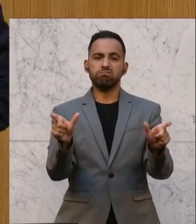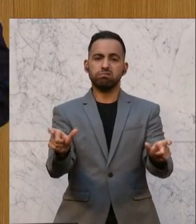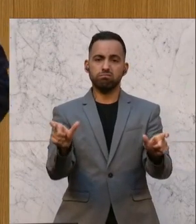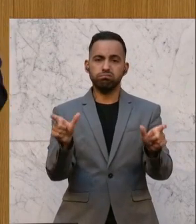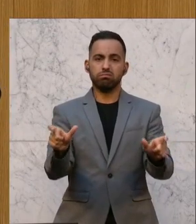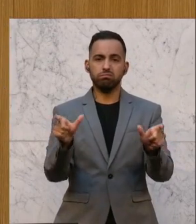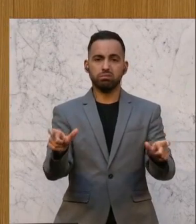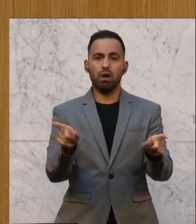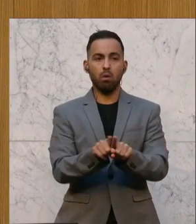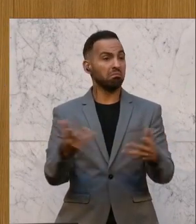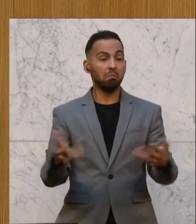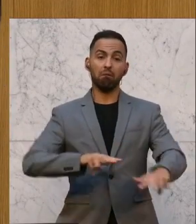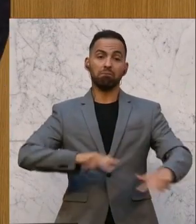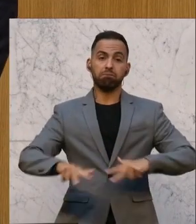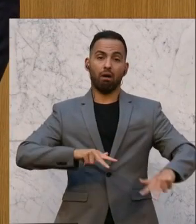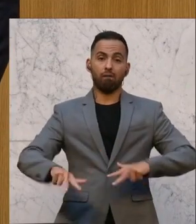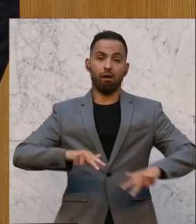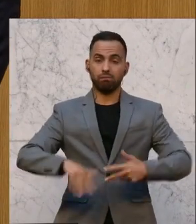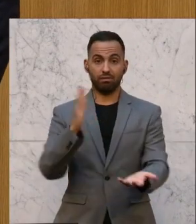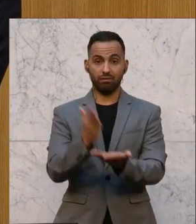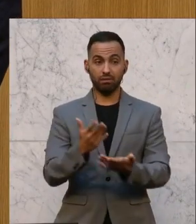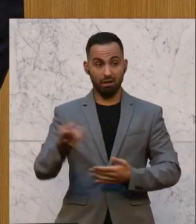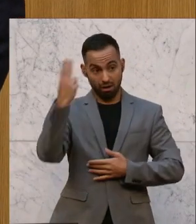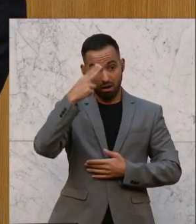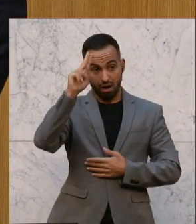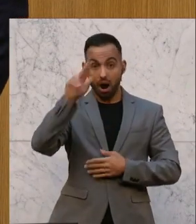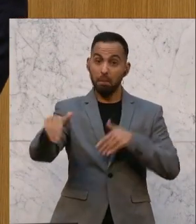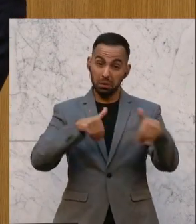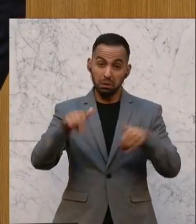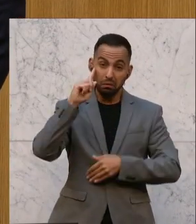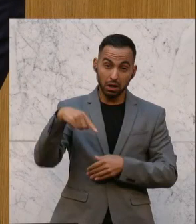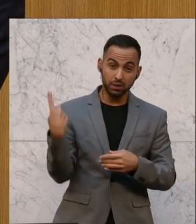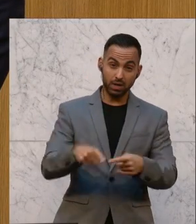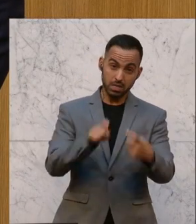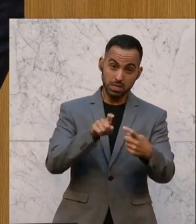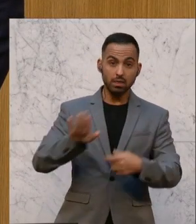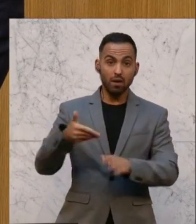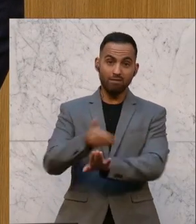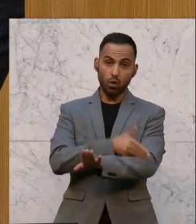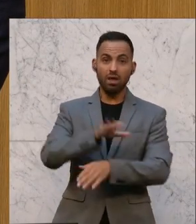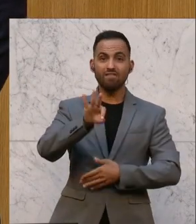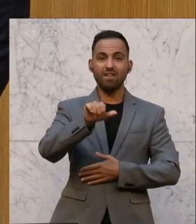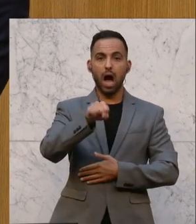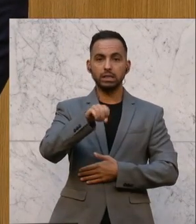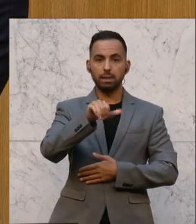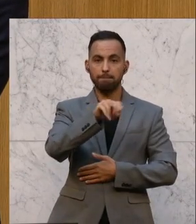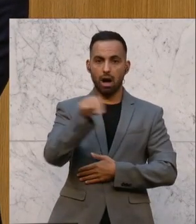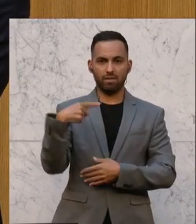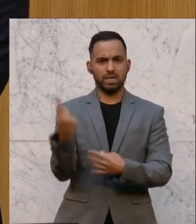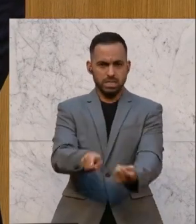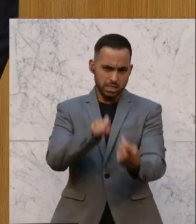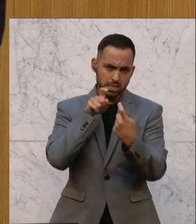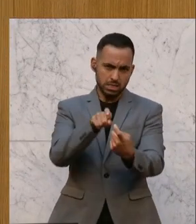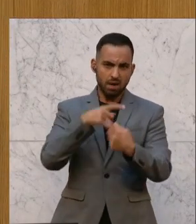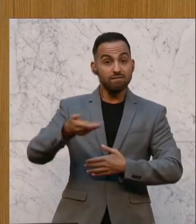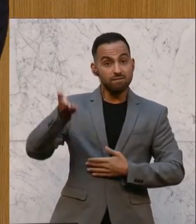ein Verwalter. Und wissen Sie, Herr Minister, wir haben heftige Auseinandersetzungen gehabt mit Ihrem Vorgänger Heinz Fassmann. Das können alle hier bezeugen.